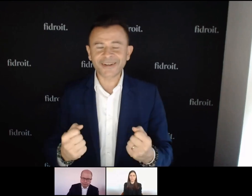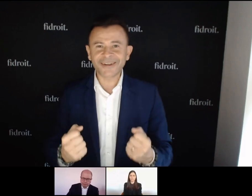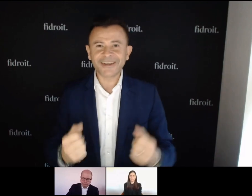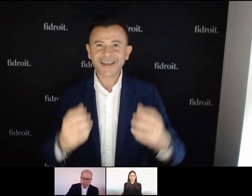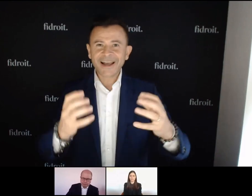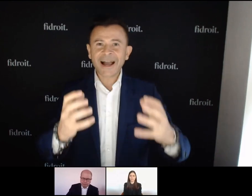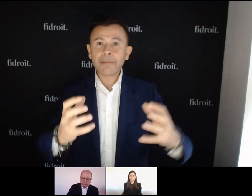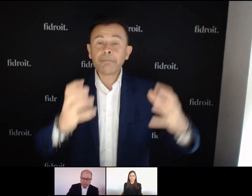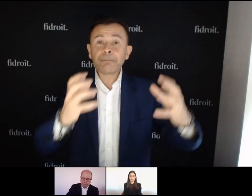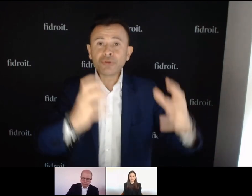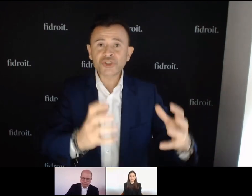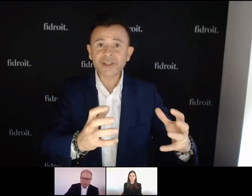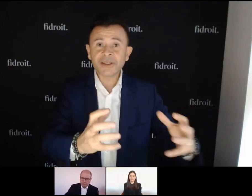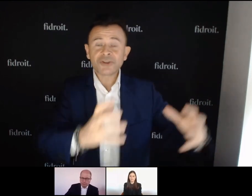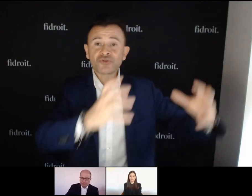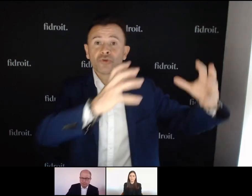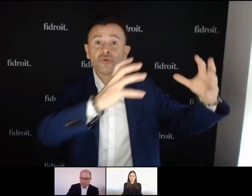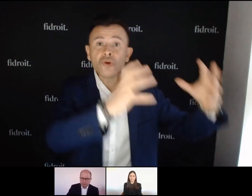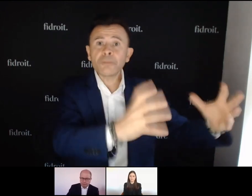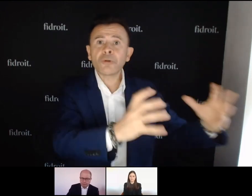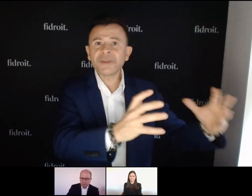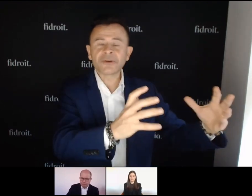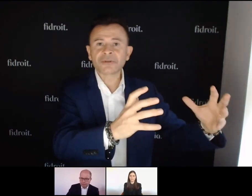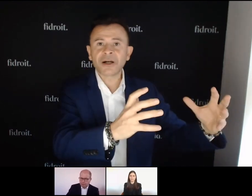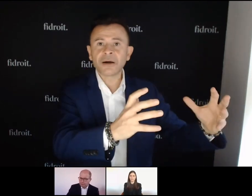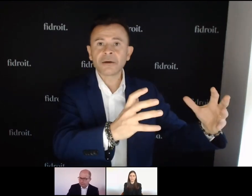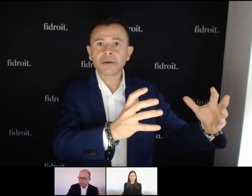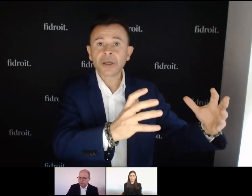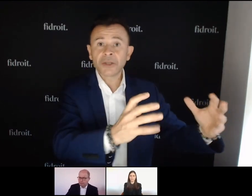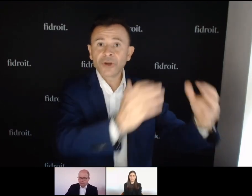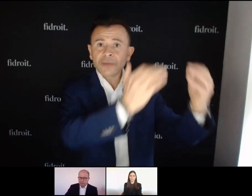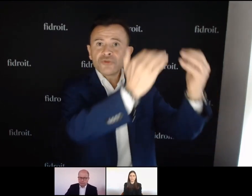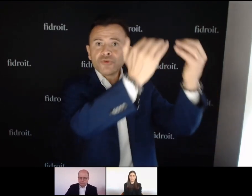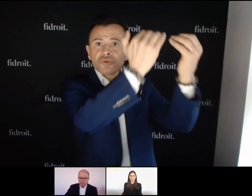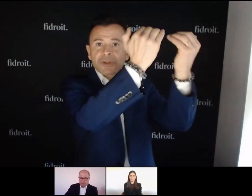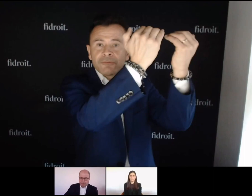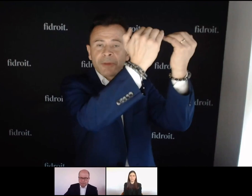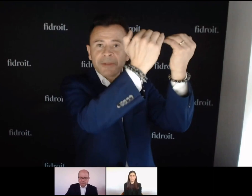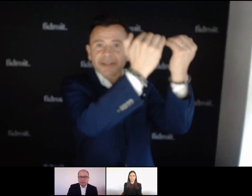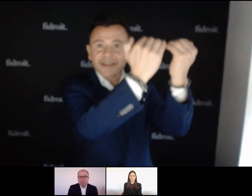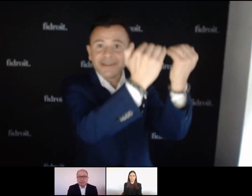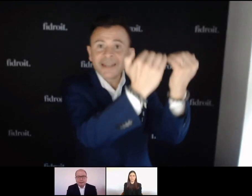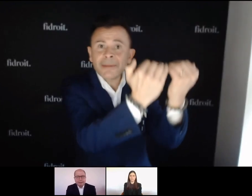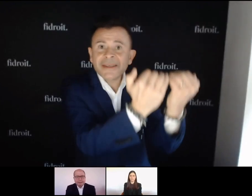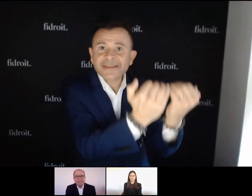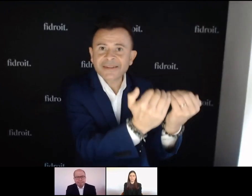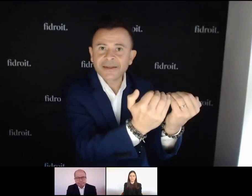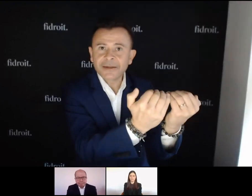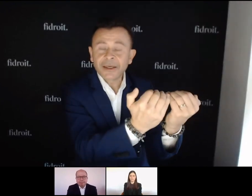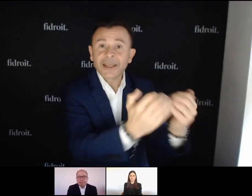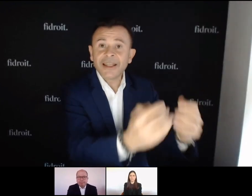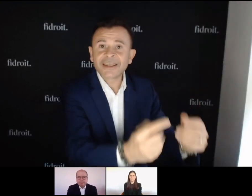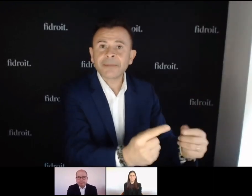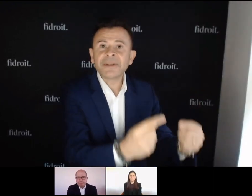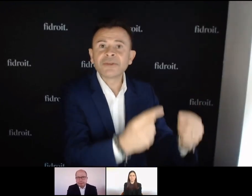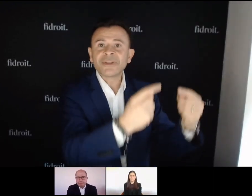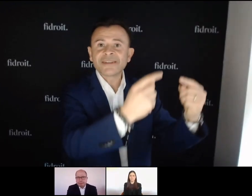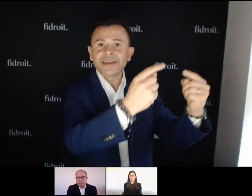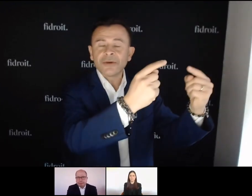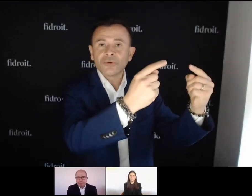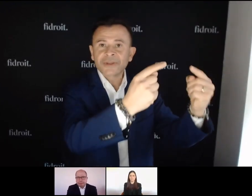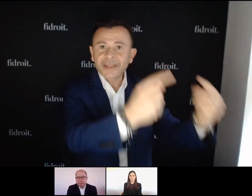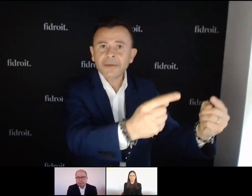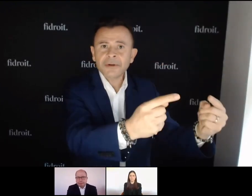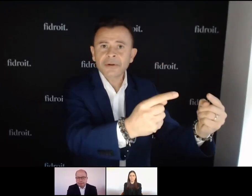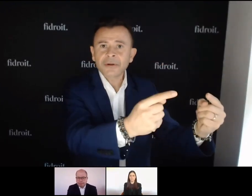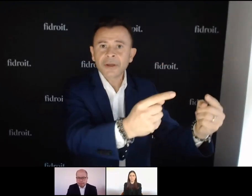alors intérêt à piocher sur le premier contrat, dans la mesure où cela vous permettrait d'abaisser les capitaux